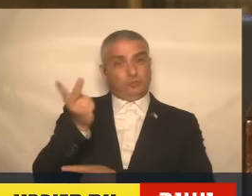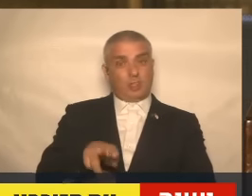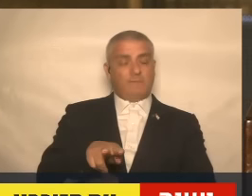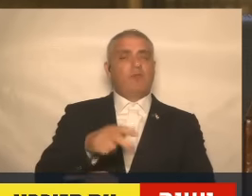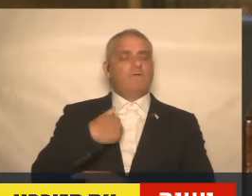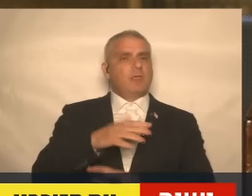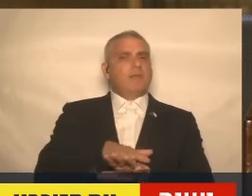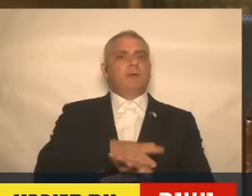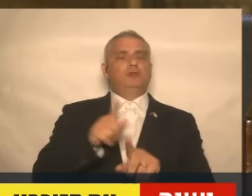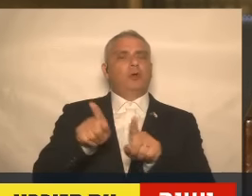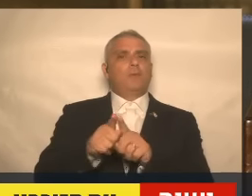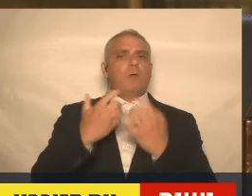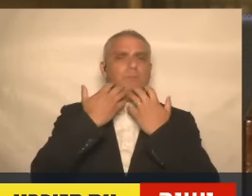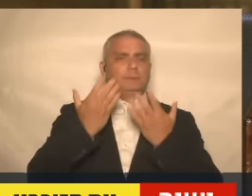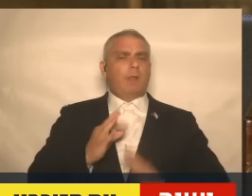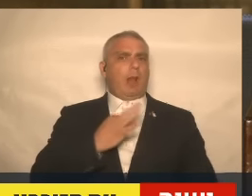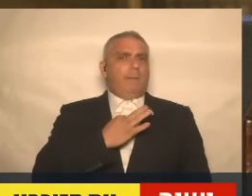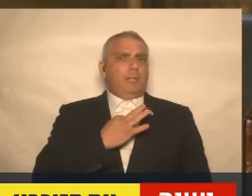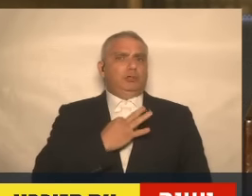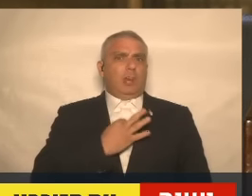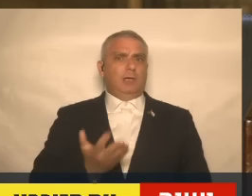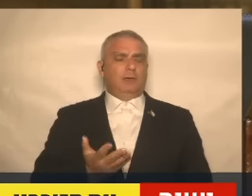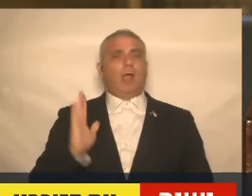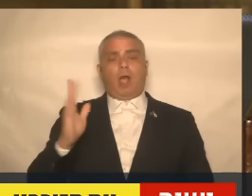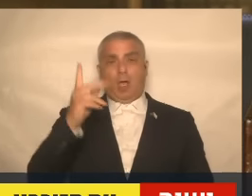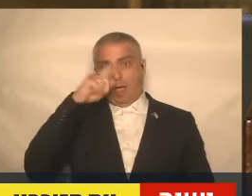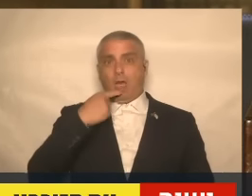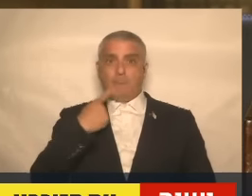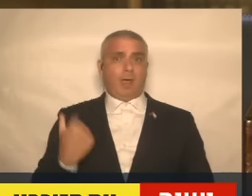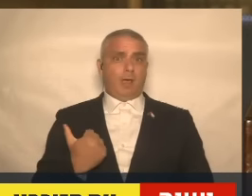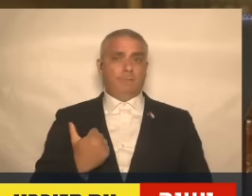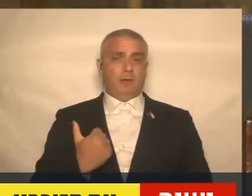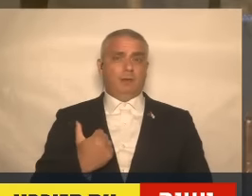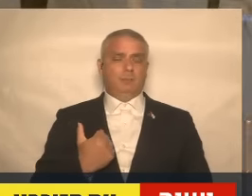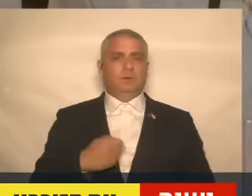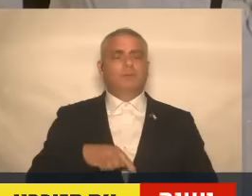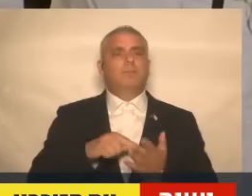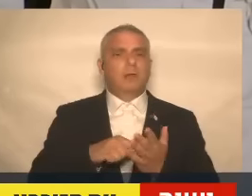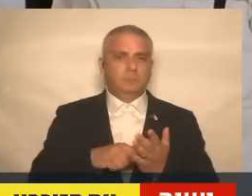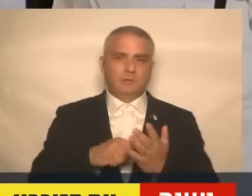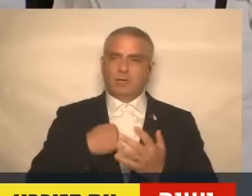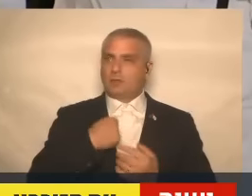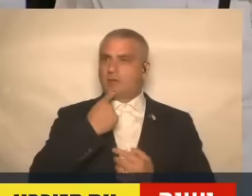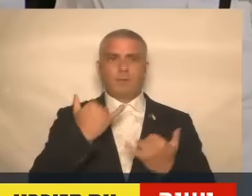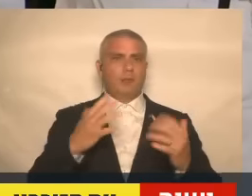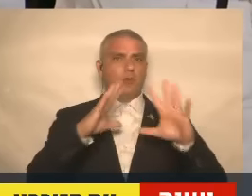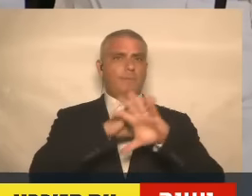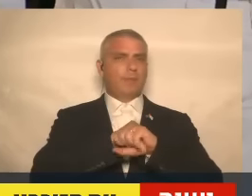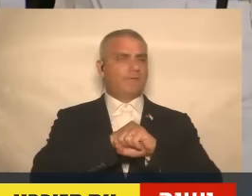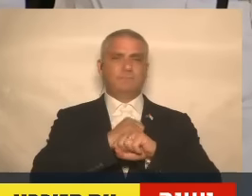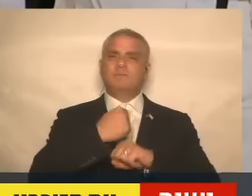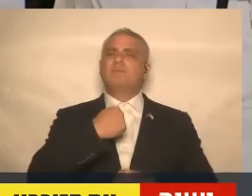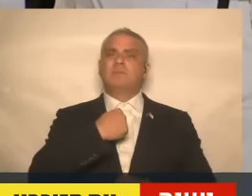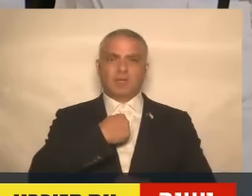ואני מרגיש כאילו מספרים על הבן שלי, כך אמר. לכן, בדבריי הערב,